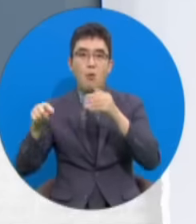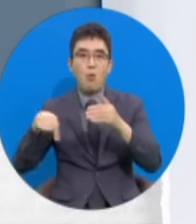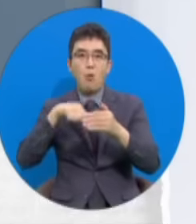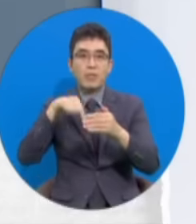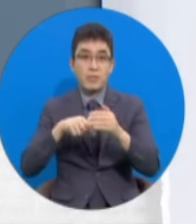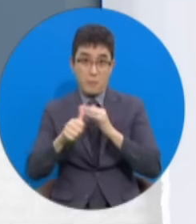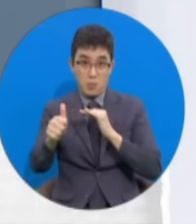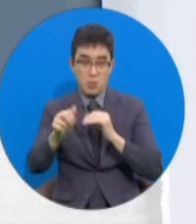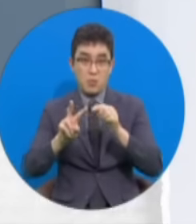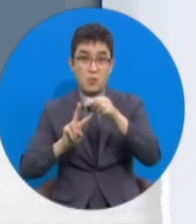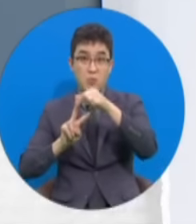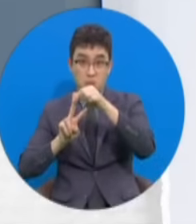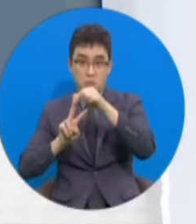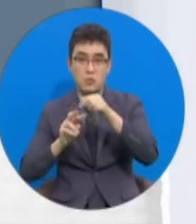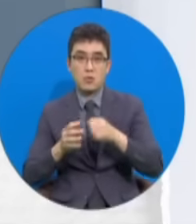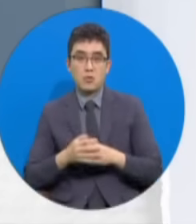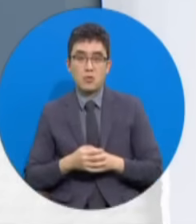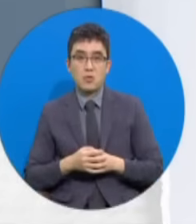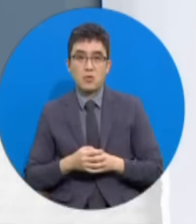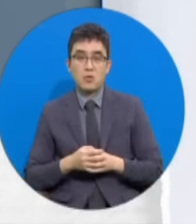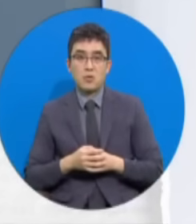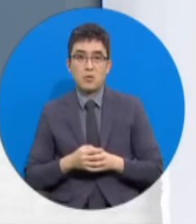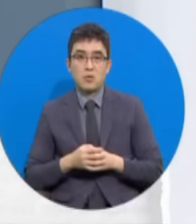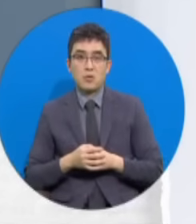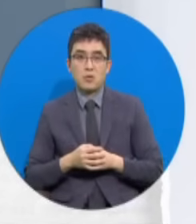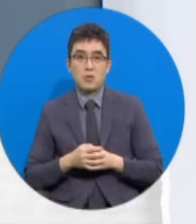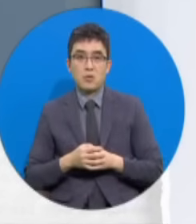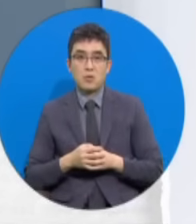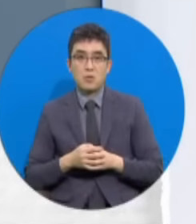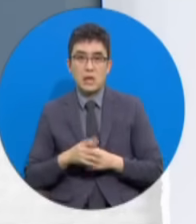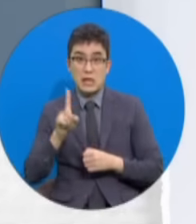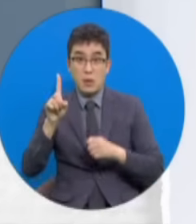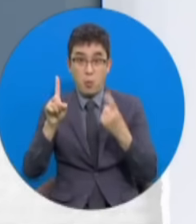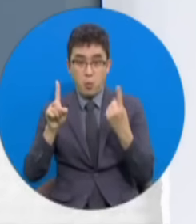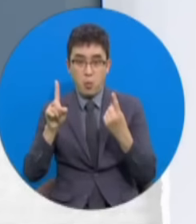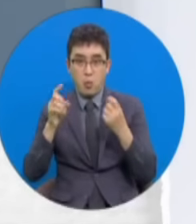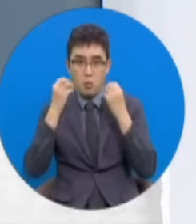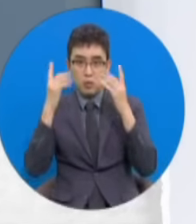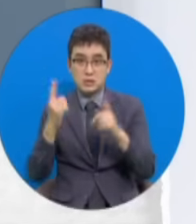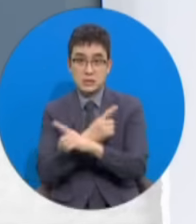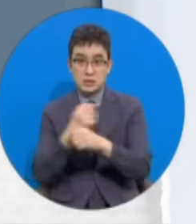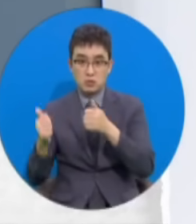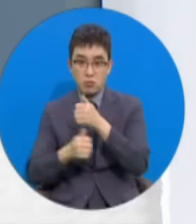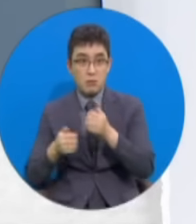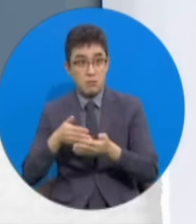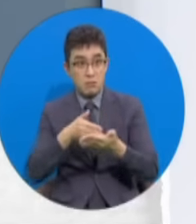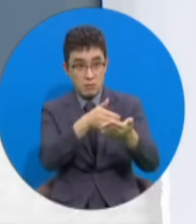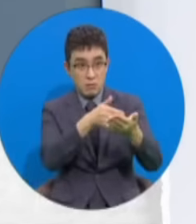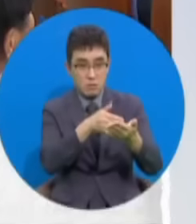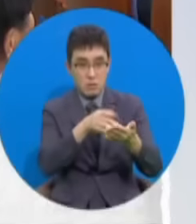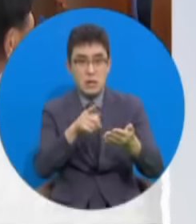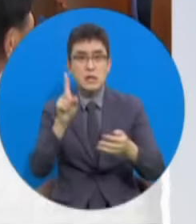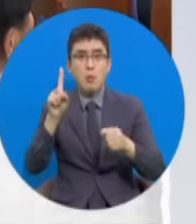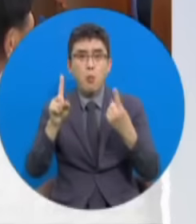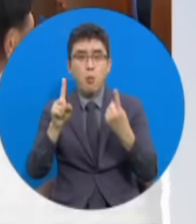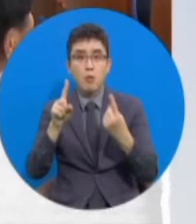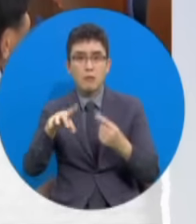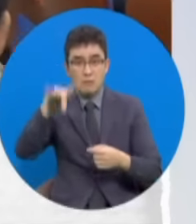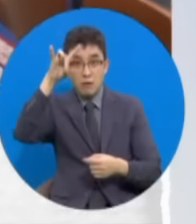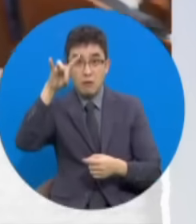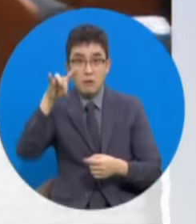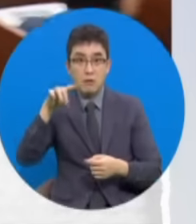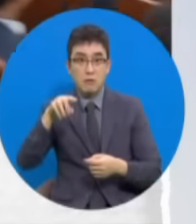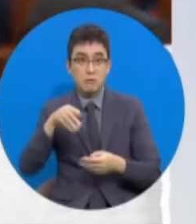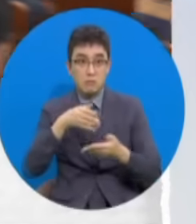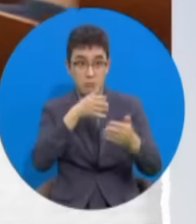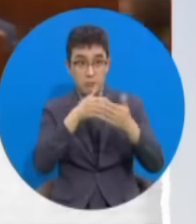얘기를 했다는 것은 당이 혁신위를 띄웠고 혁신위의 1호 혁신안이기 때문에 이 내용들이 현실화되지 않게 되면 모든 부담감을